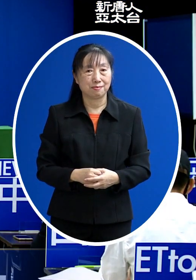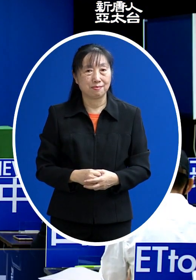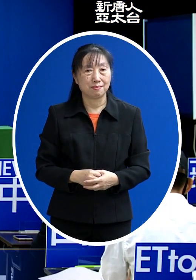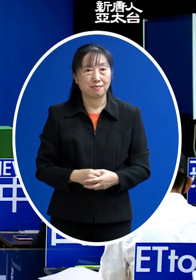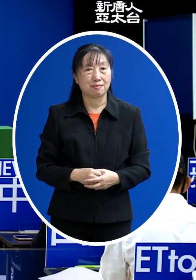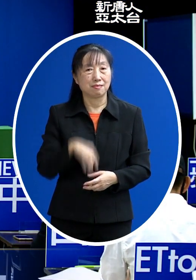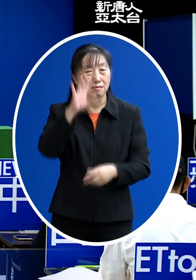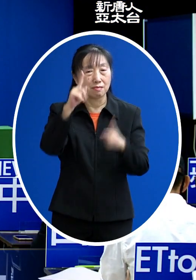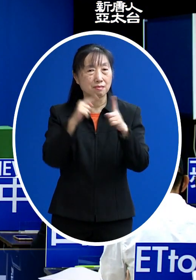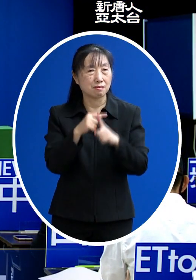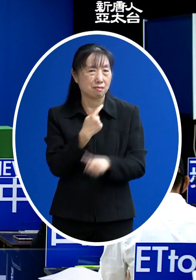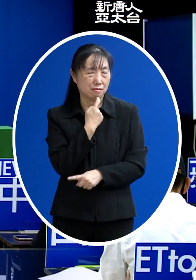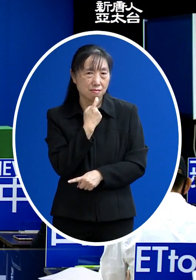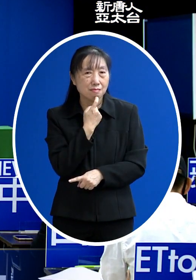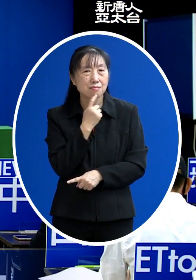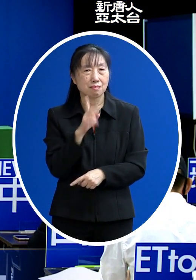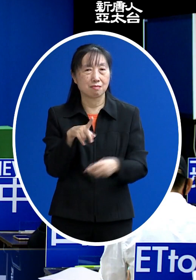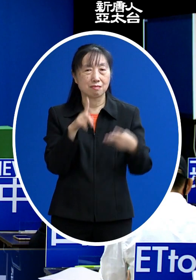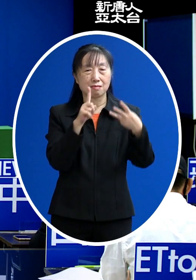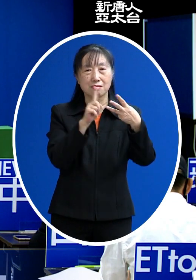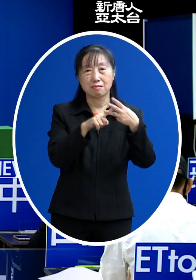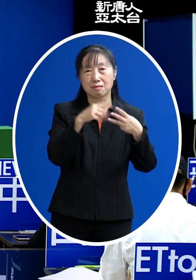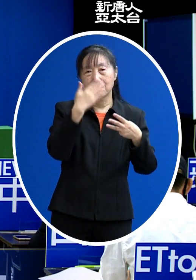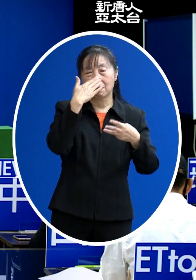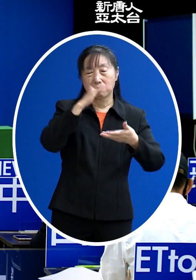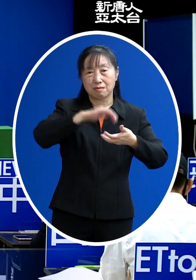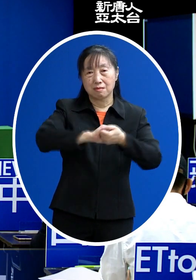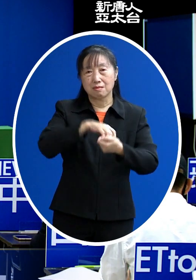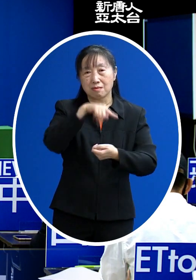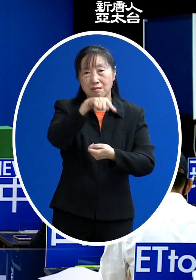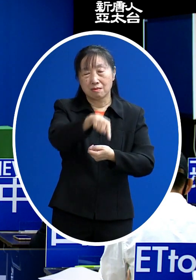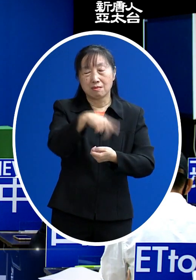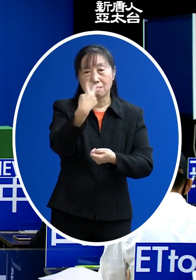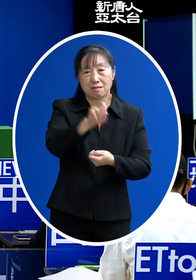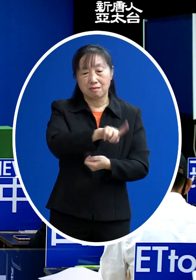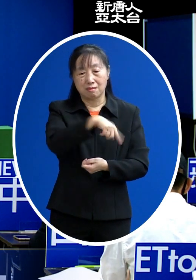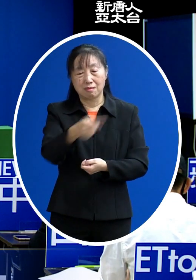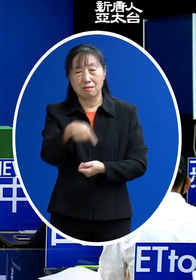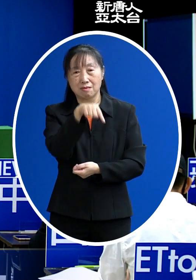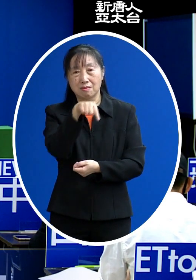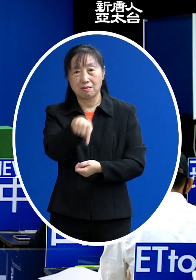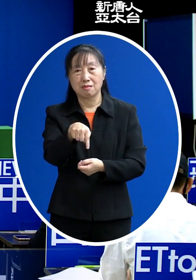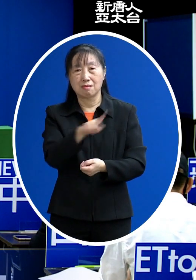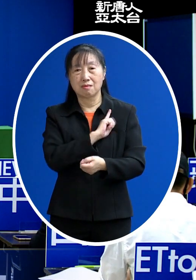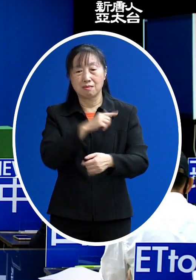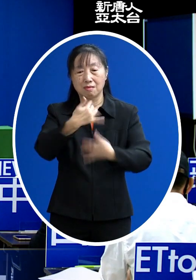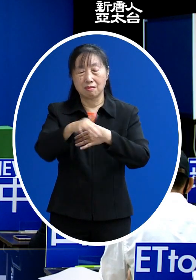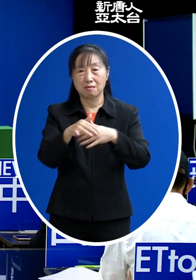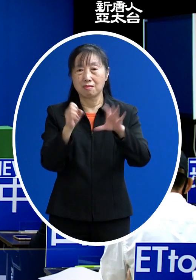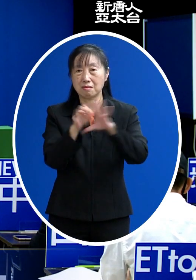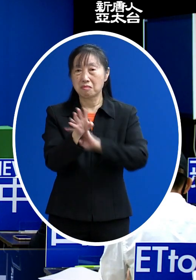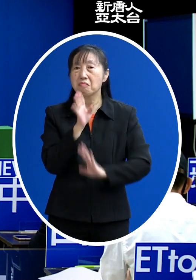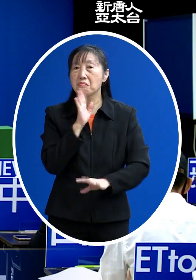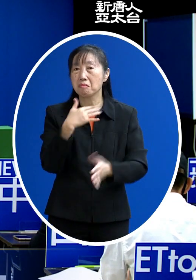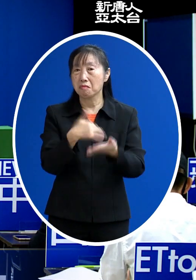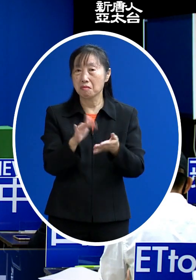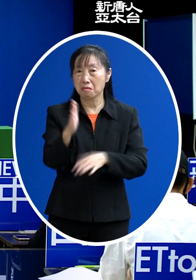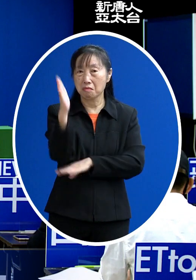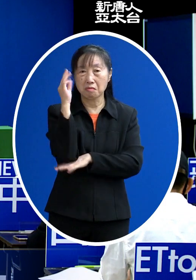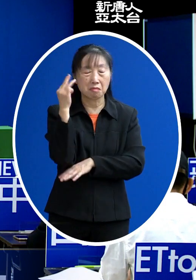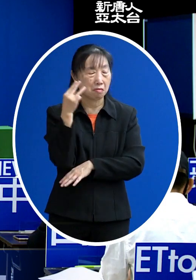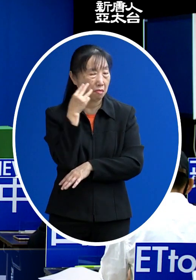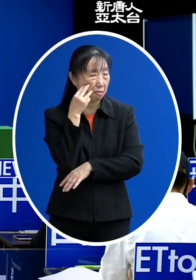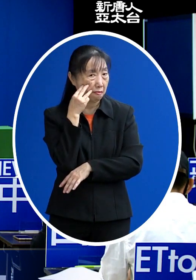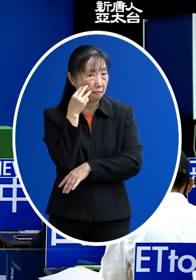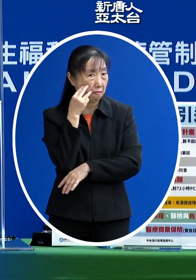界质疑说，从王必胜执行长遭到爆料到您的影片流出，可能是政治斗争的操作，您